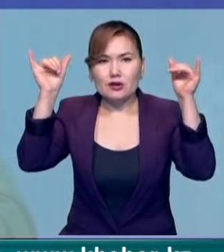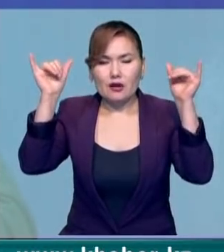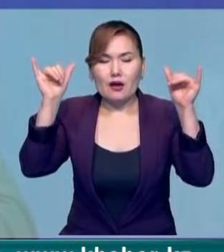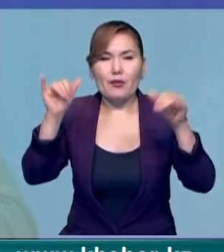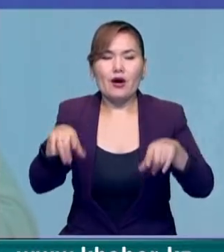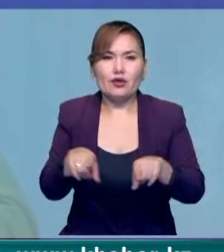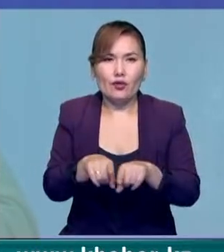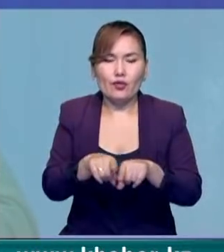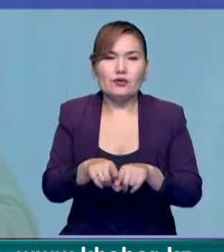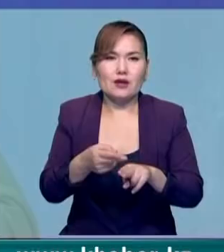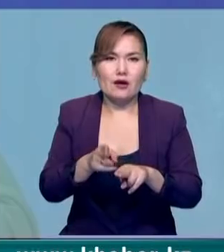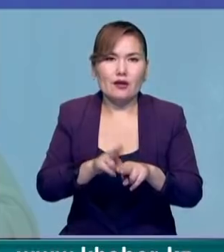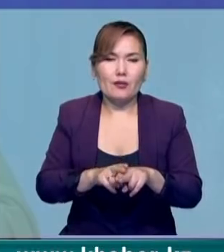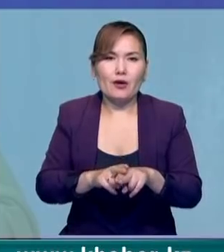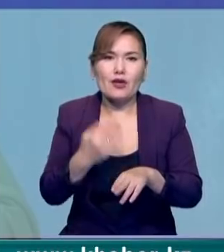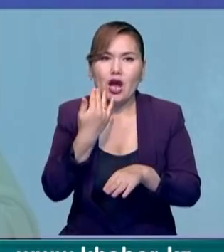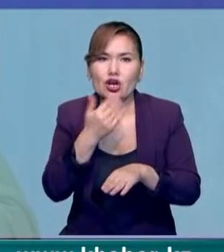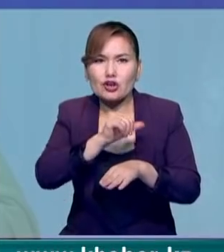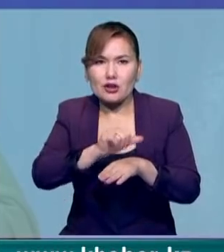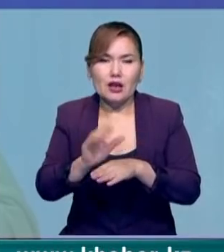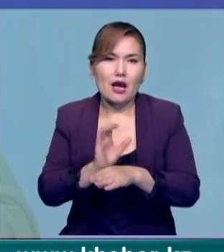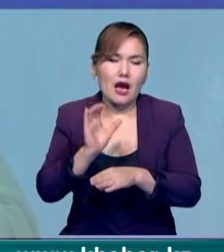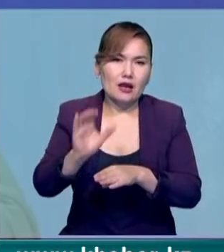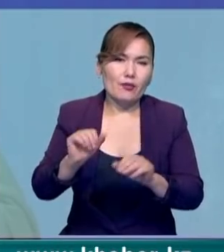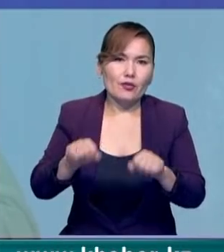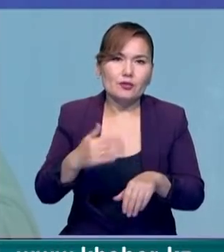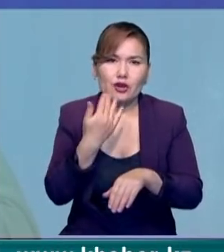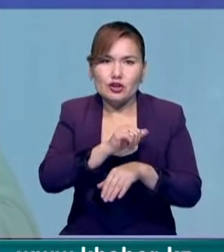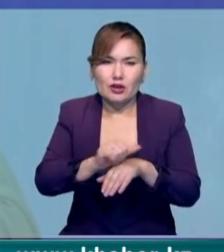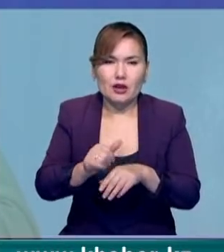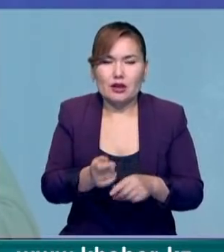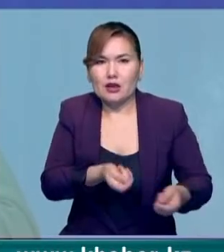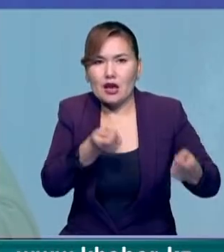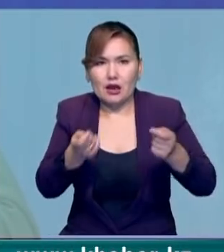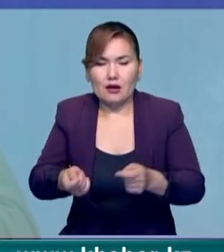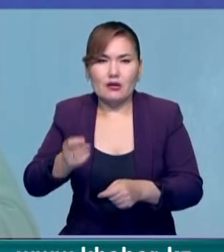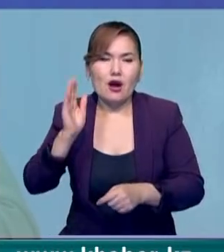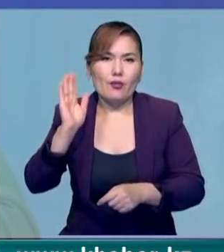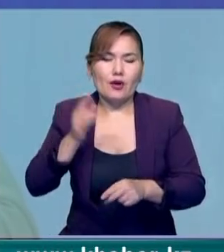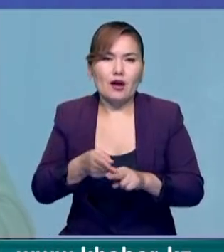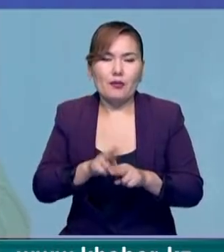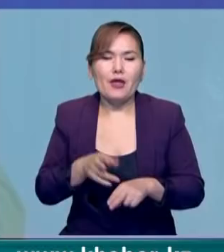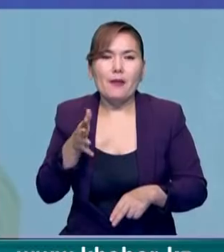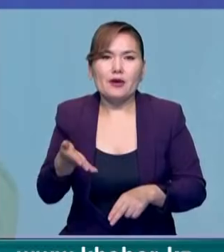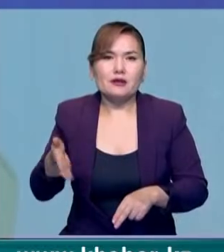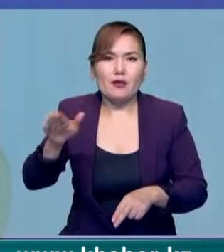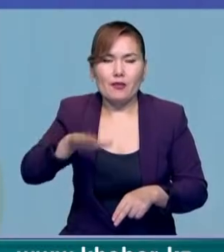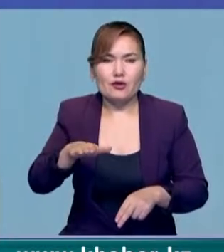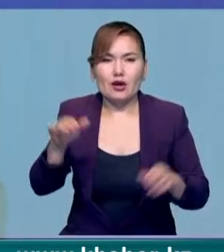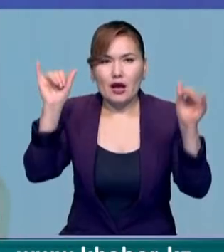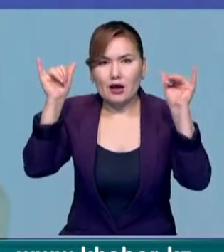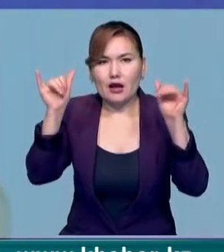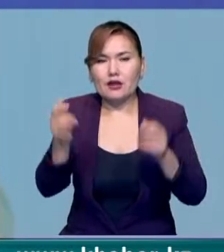айтқанды бағытында жеткізілуі мүмкін. Дегенмен бұл жоба өзінің нәтижесін береді. Бұл 5000 бастық жобаның жүзеге